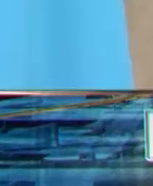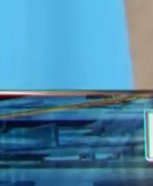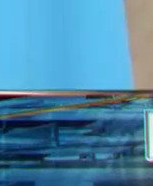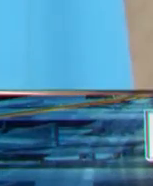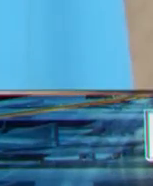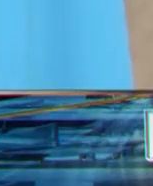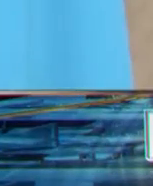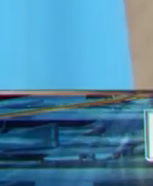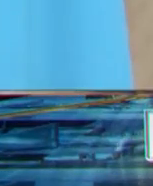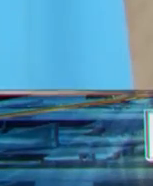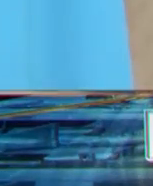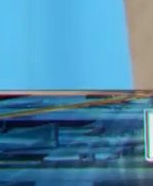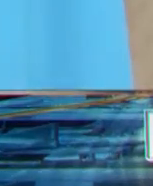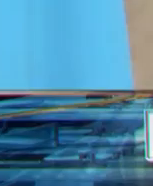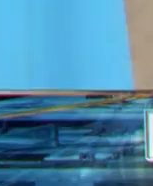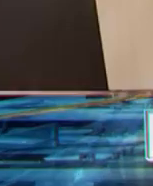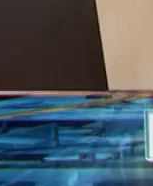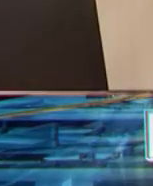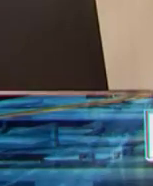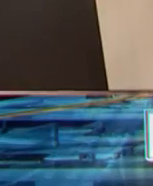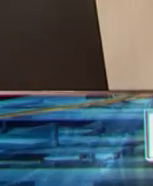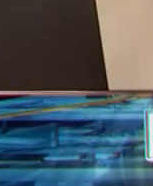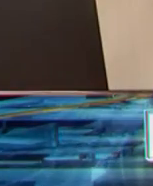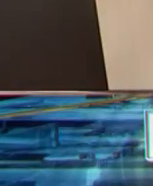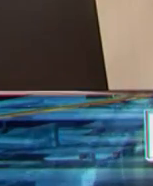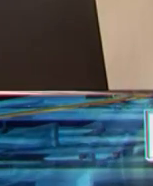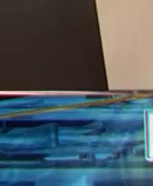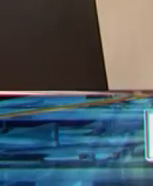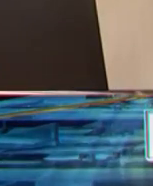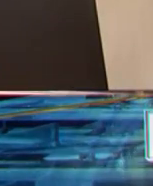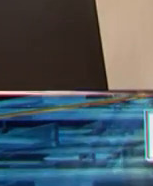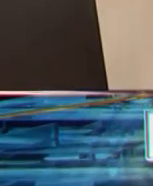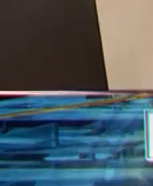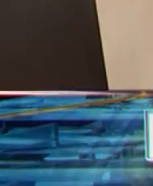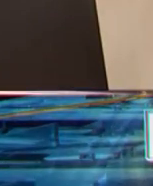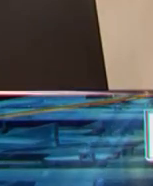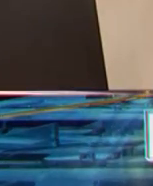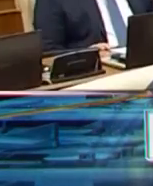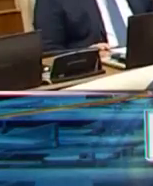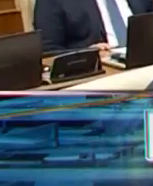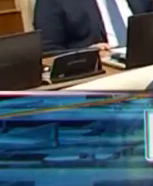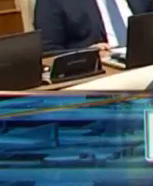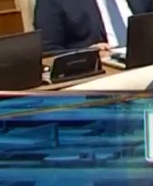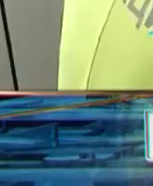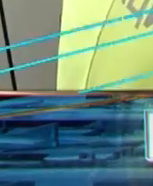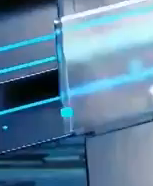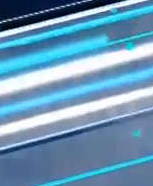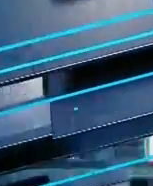Мәжілісмендер елде астық қорын құруды қолға алды. Мақсат аумалы төкпелі заманда астық тапшылығын болдырмау.